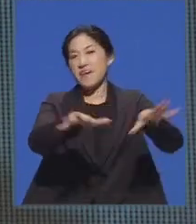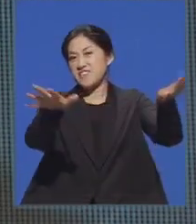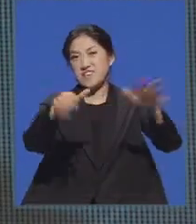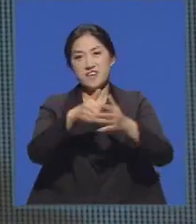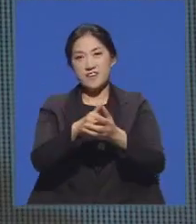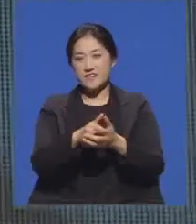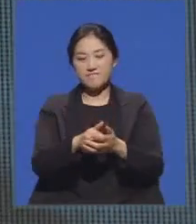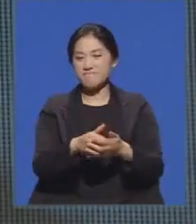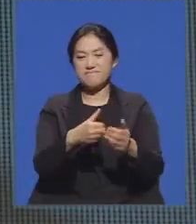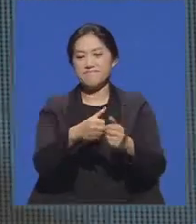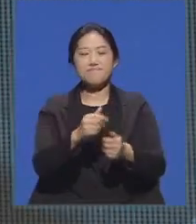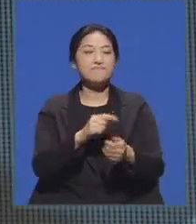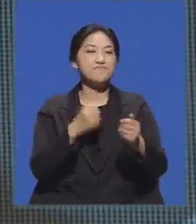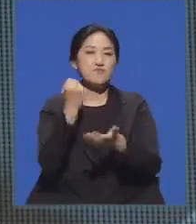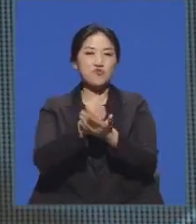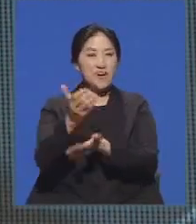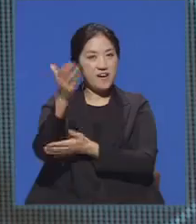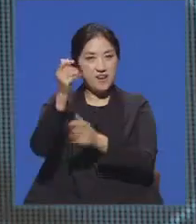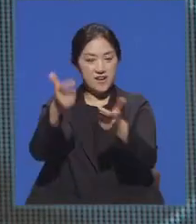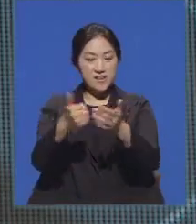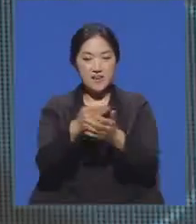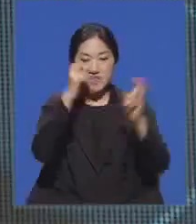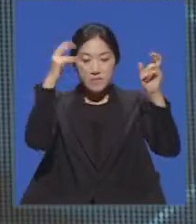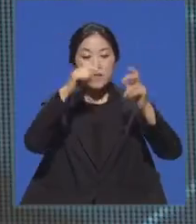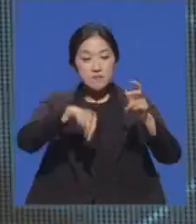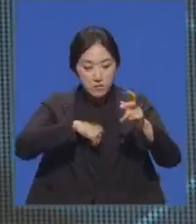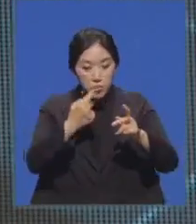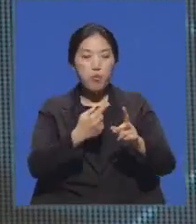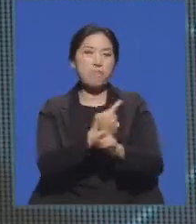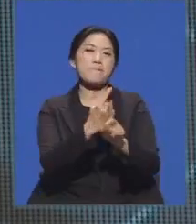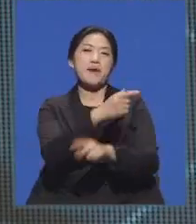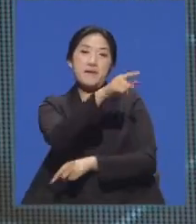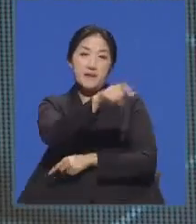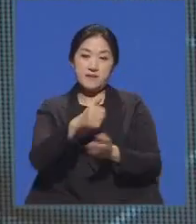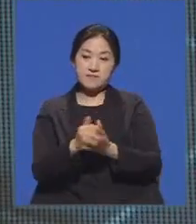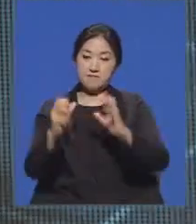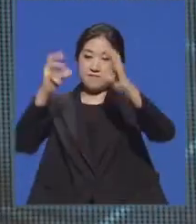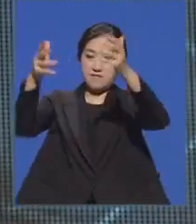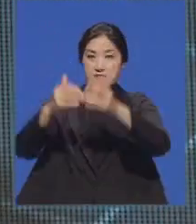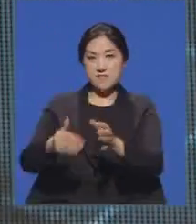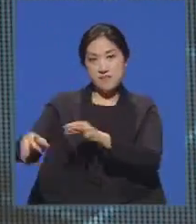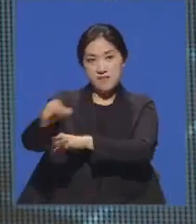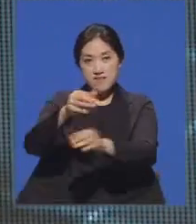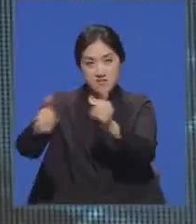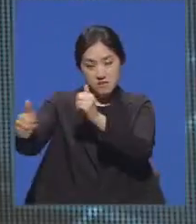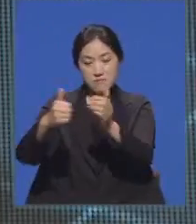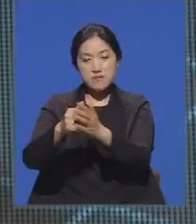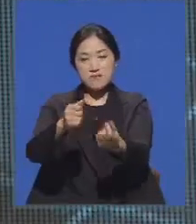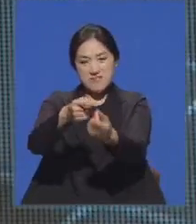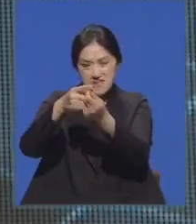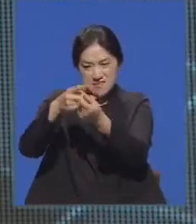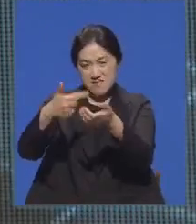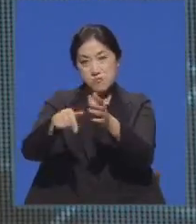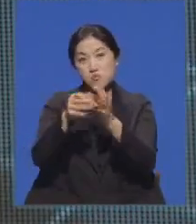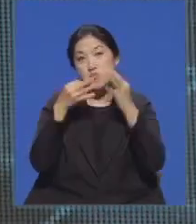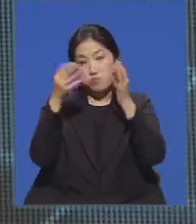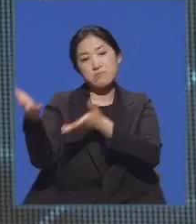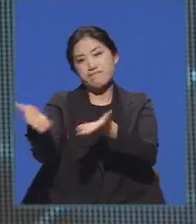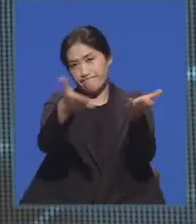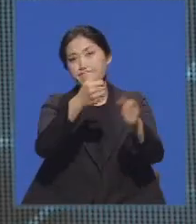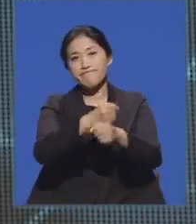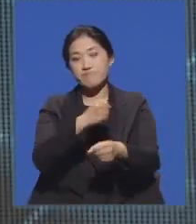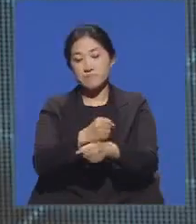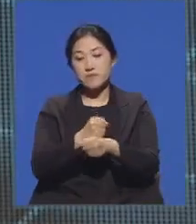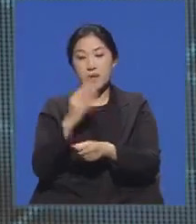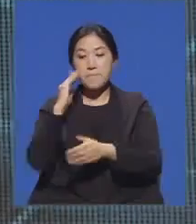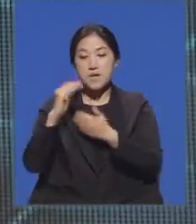주장하지는 않습니다. 재벌 대기업은 스스로 혁신해서 글로벌 시장에서 1등 기업이 되도록 노력해야 됩니다. 만약